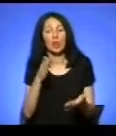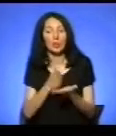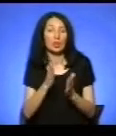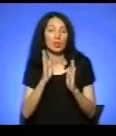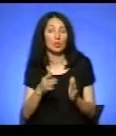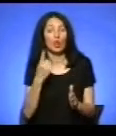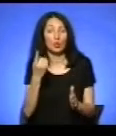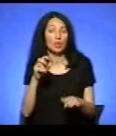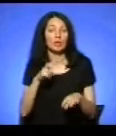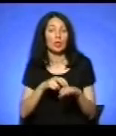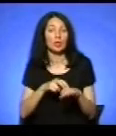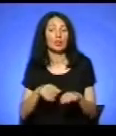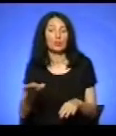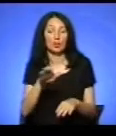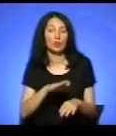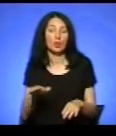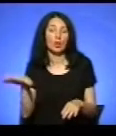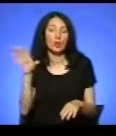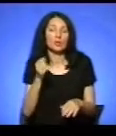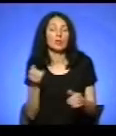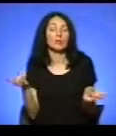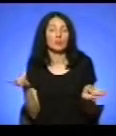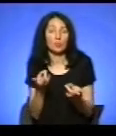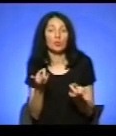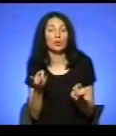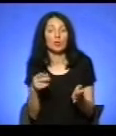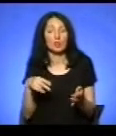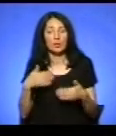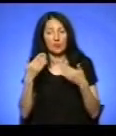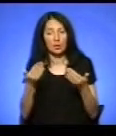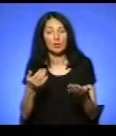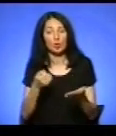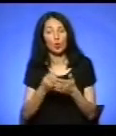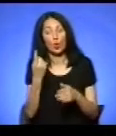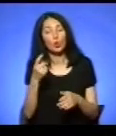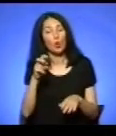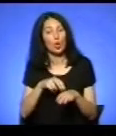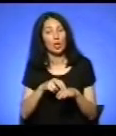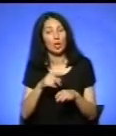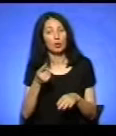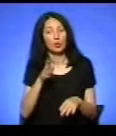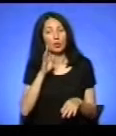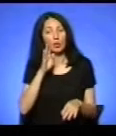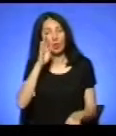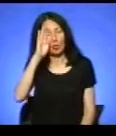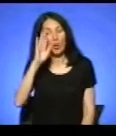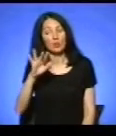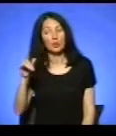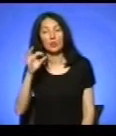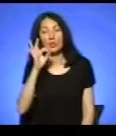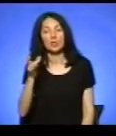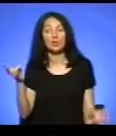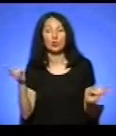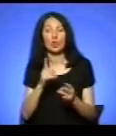ну, територіально змушені йти до того одного лікаря. От така ситуація. Тут пан Володимир сказав, що має бути певне технічне